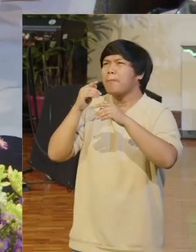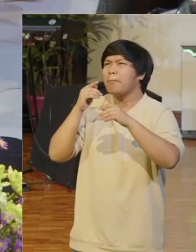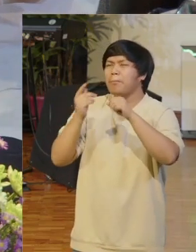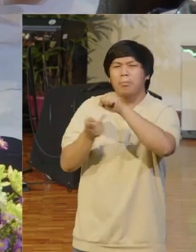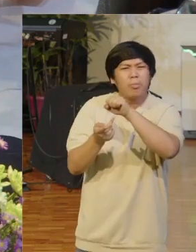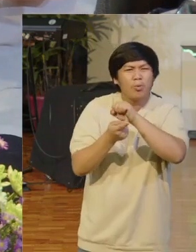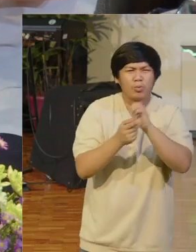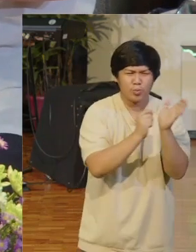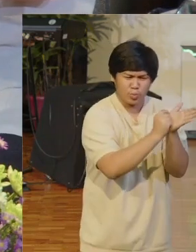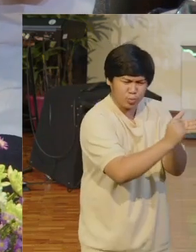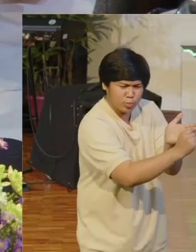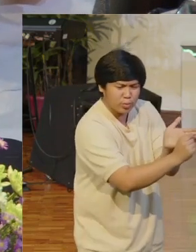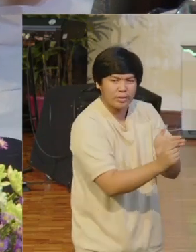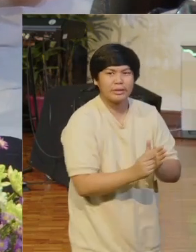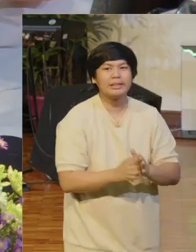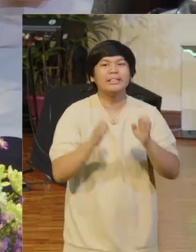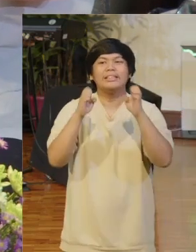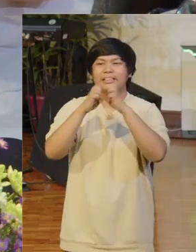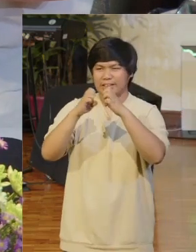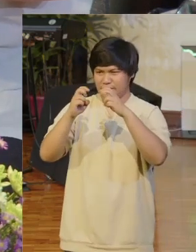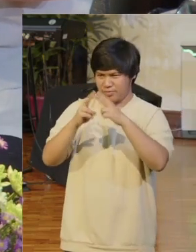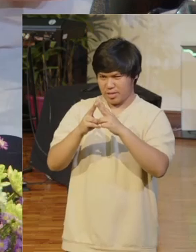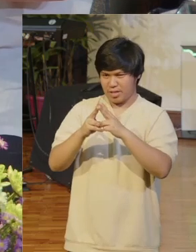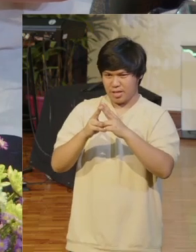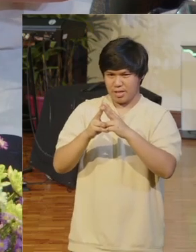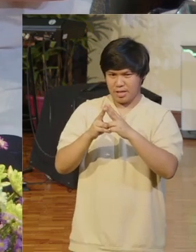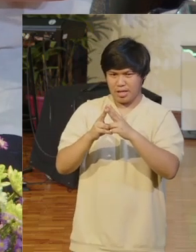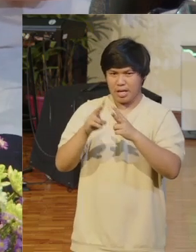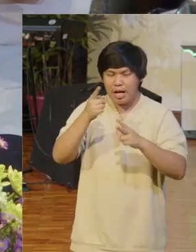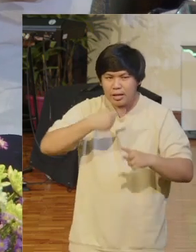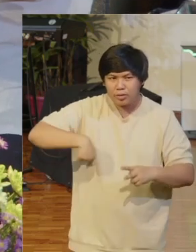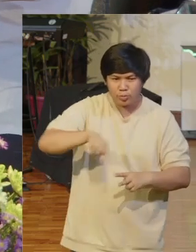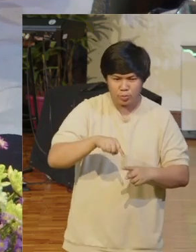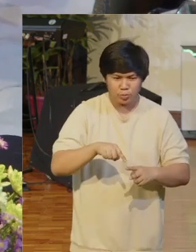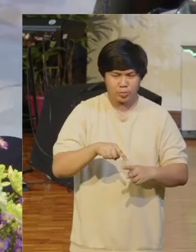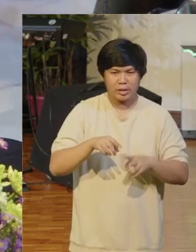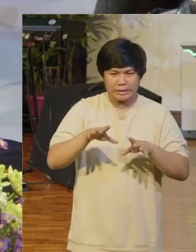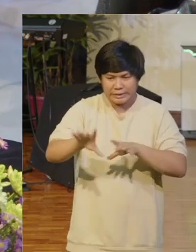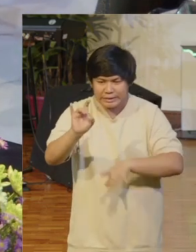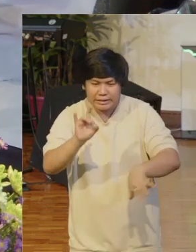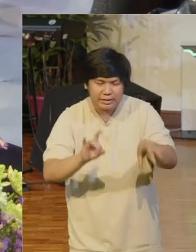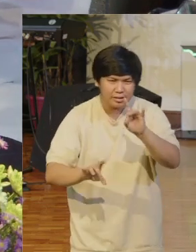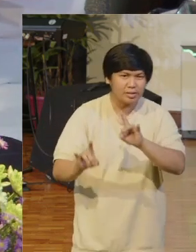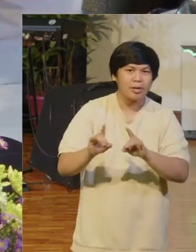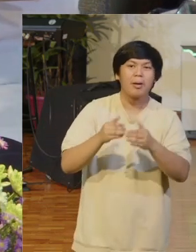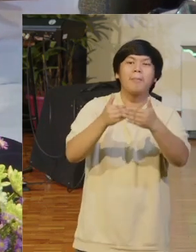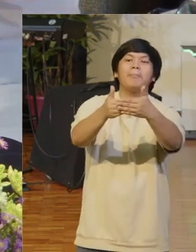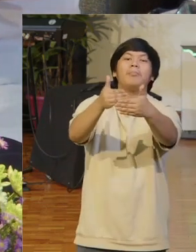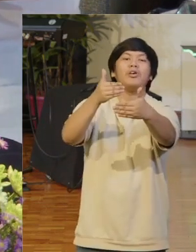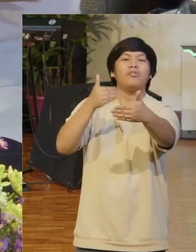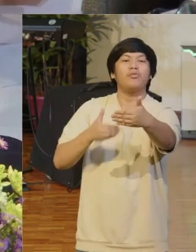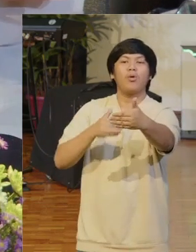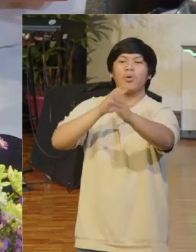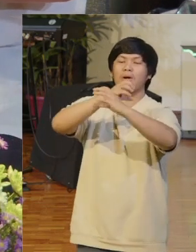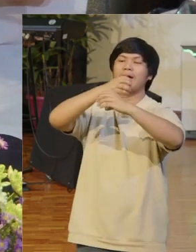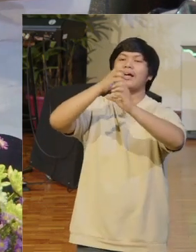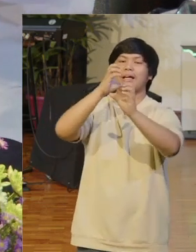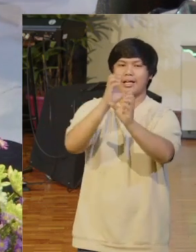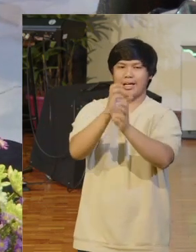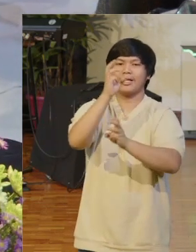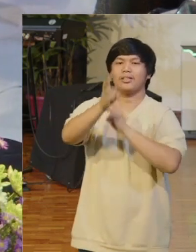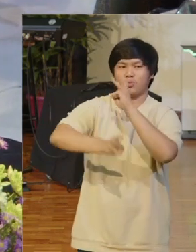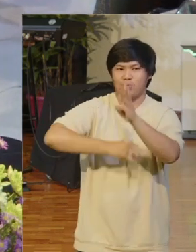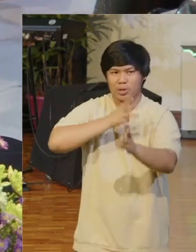sinabi? Even as He chose us in Him. Kailan?